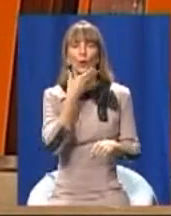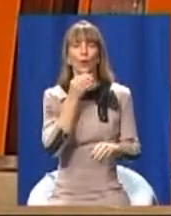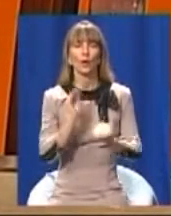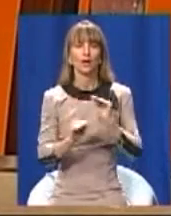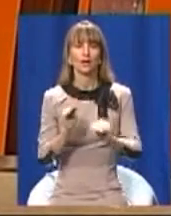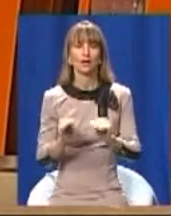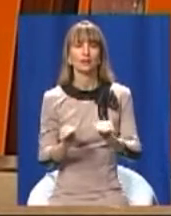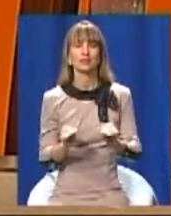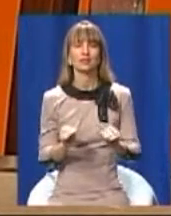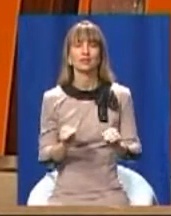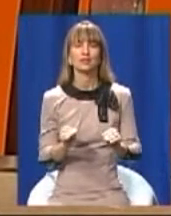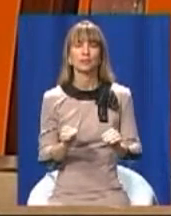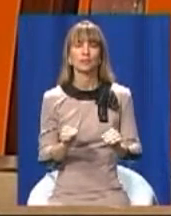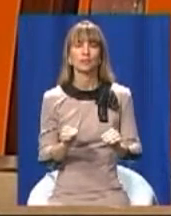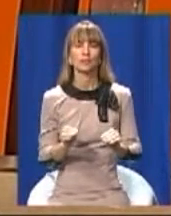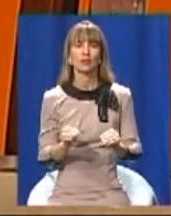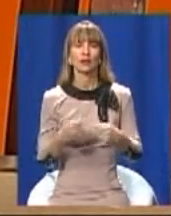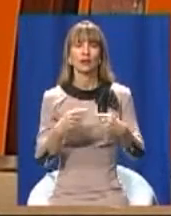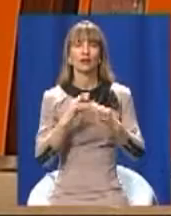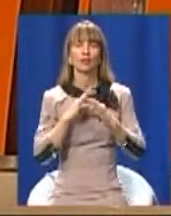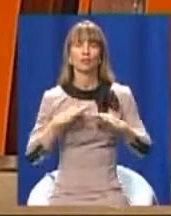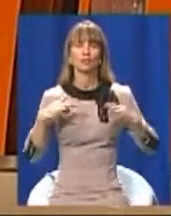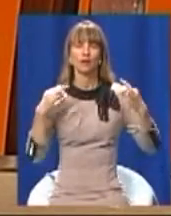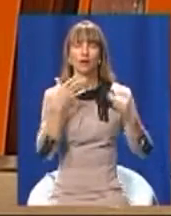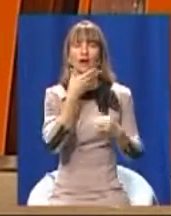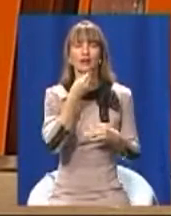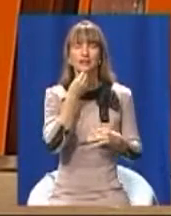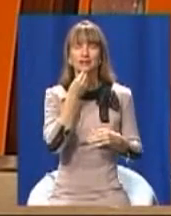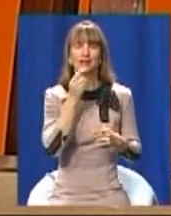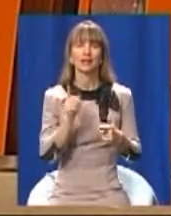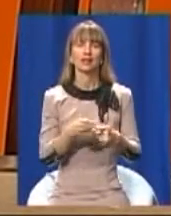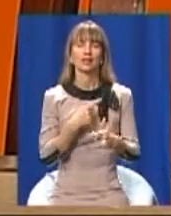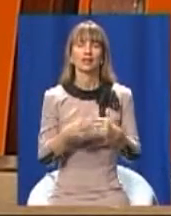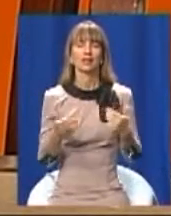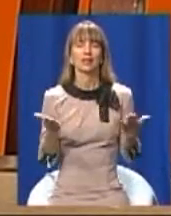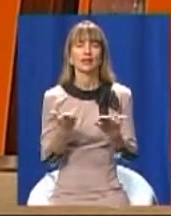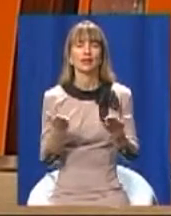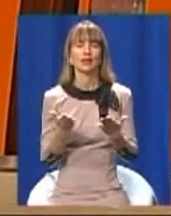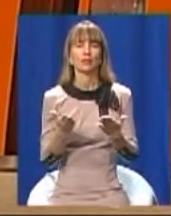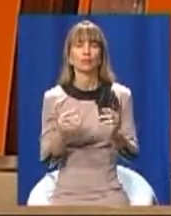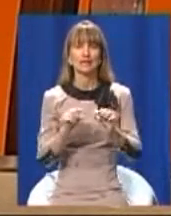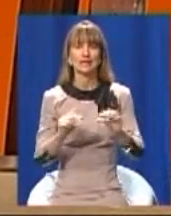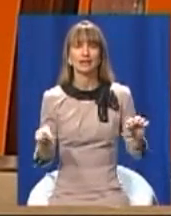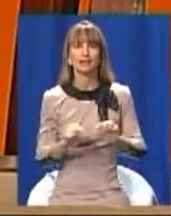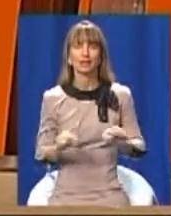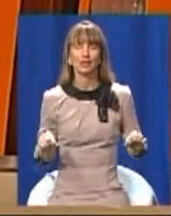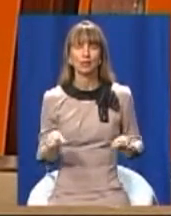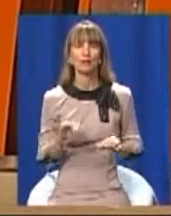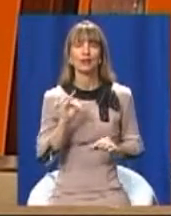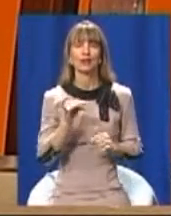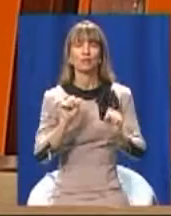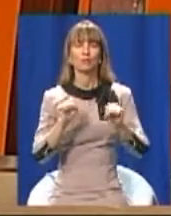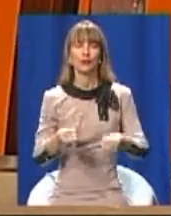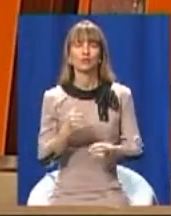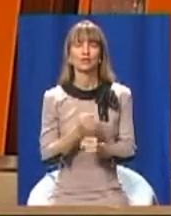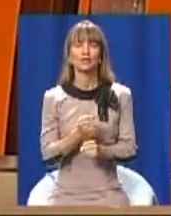прикрасити її ланцюжками гарними або якимись стрічками. Можна зробити,